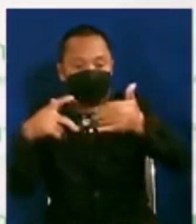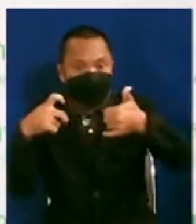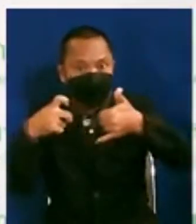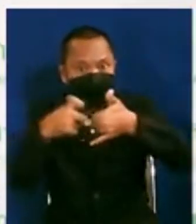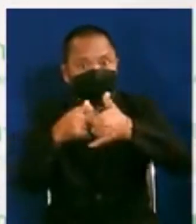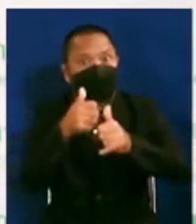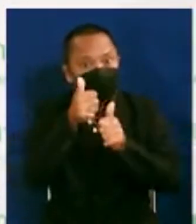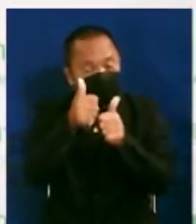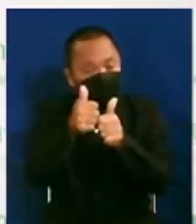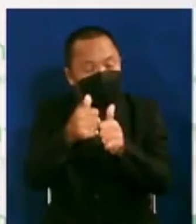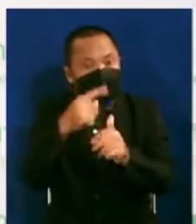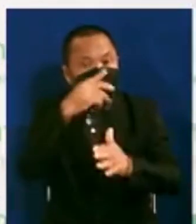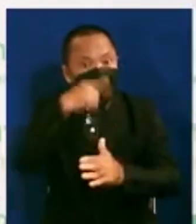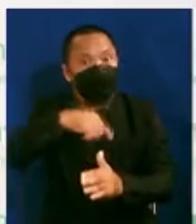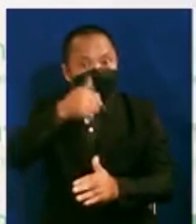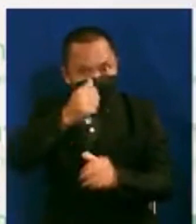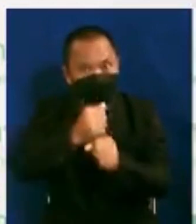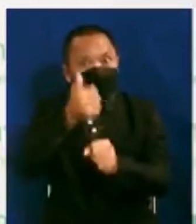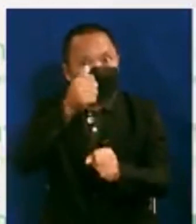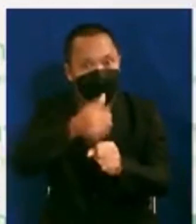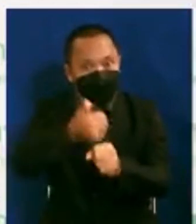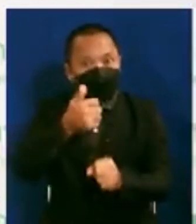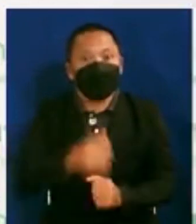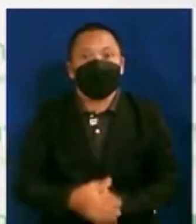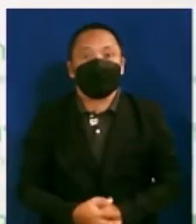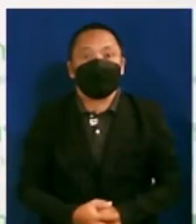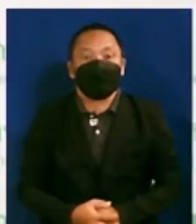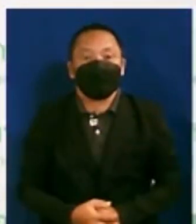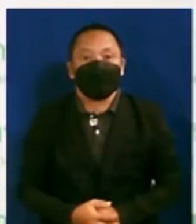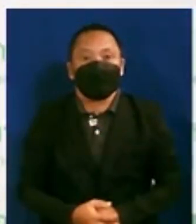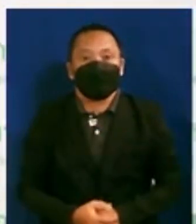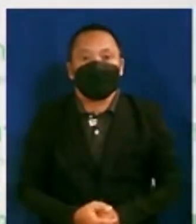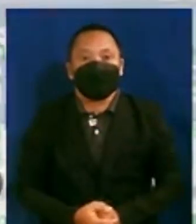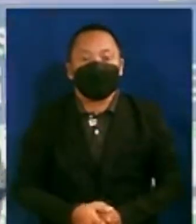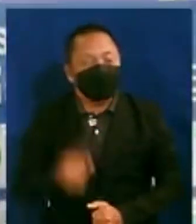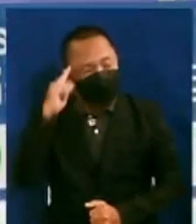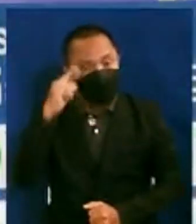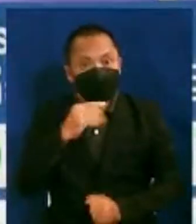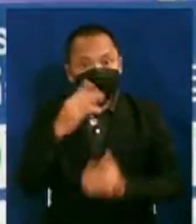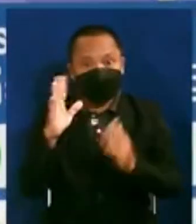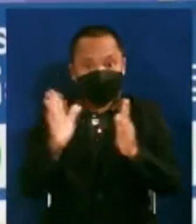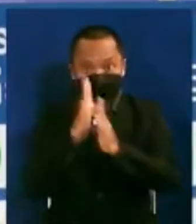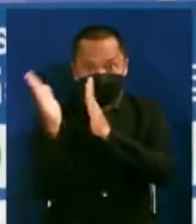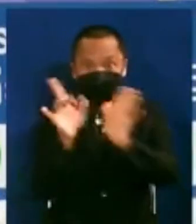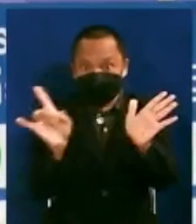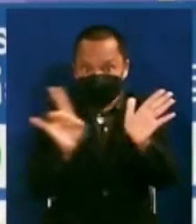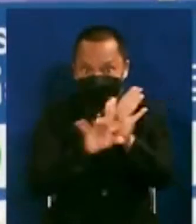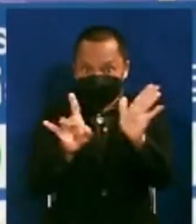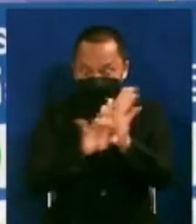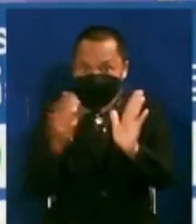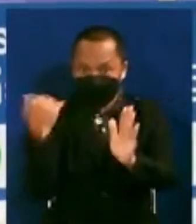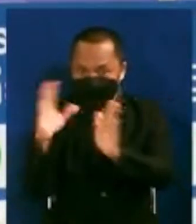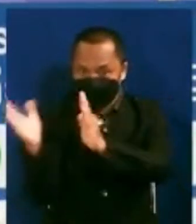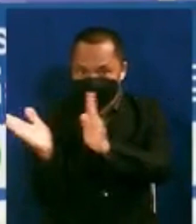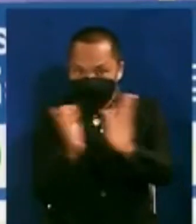ที่เราฉีดในประเทศไทยหรือไม่คะอาจารย์คะ ครับที่จริงผมไม่ได้ให้ดูสไลด์ข้ออันสุดท้ายอีกอันหนึ่งเนี่ยนะ